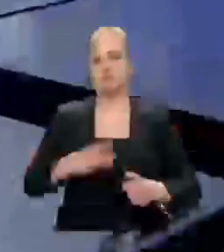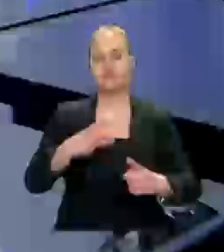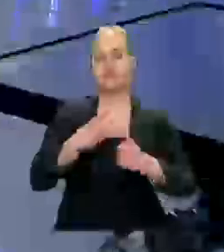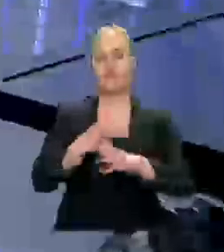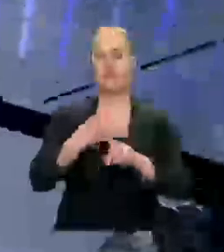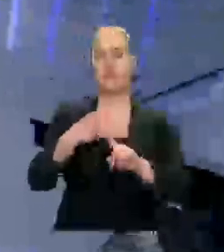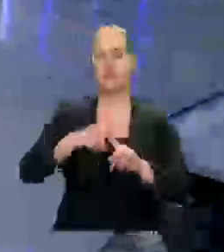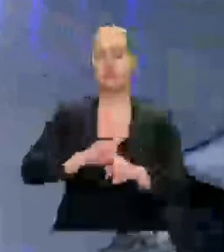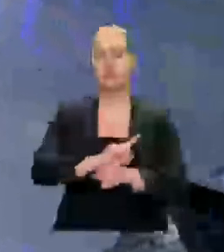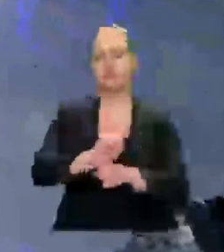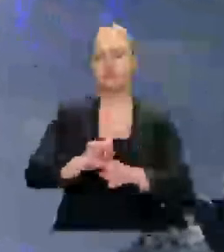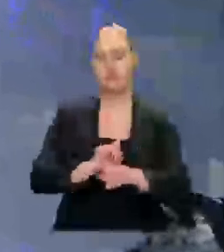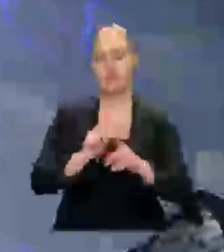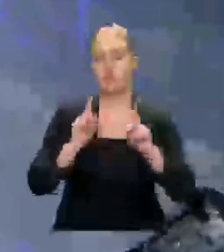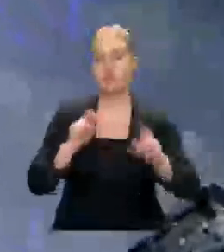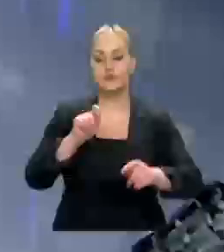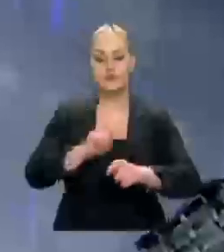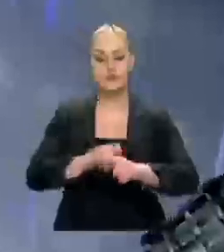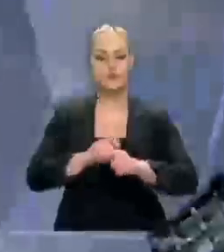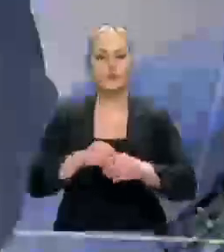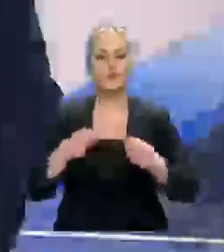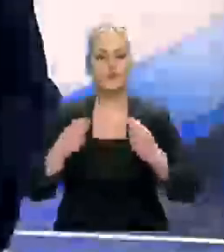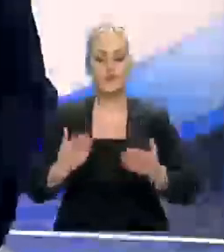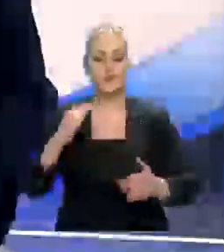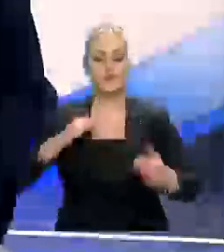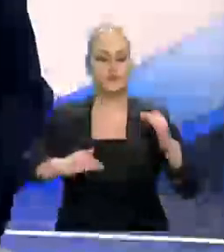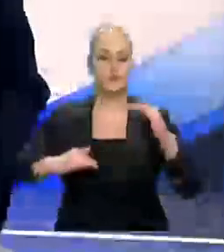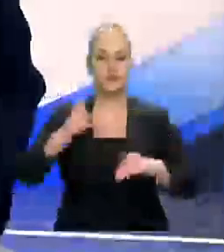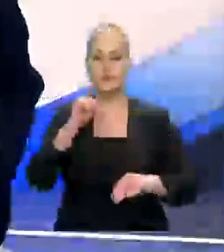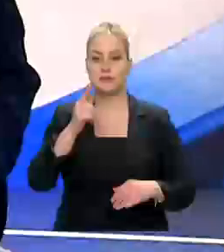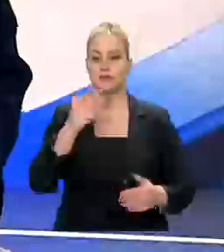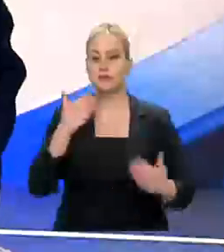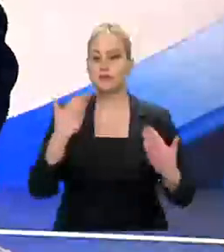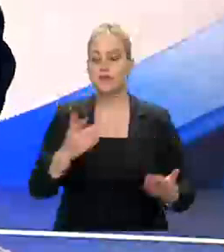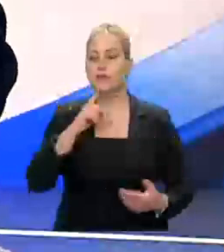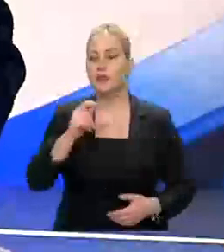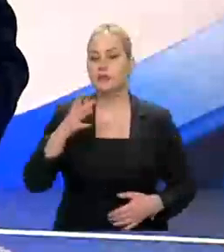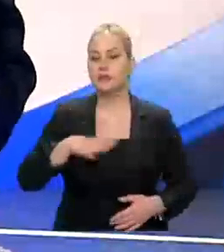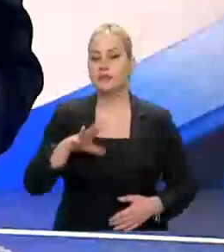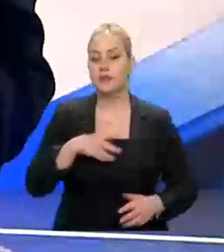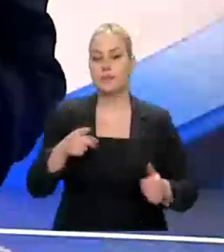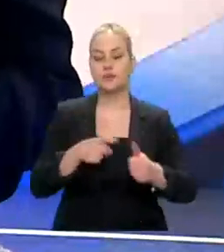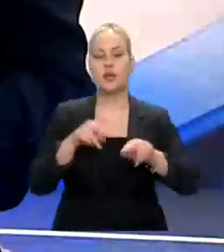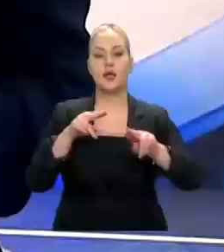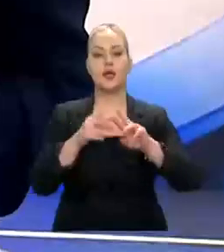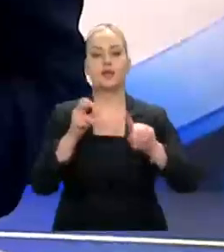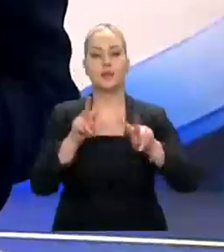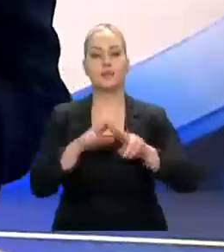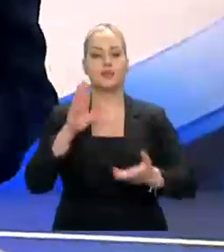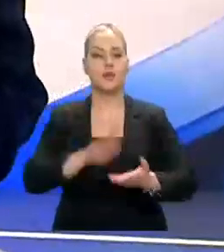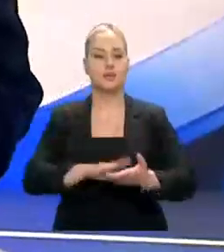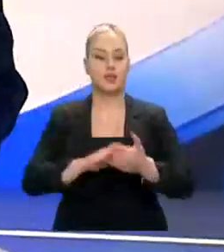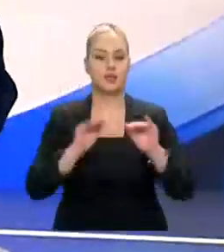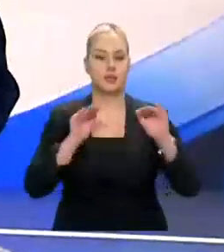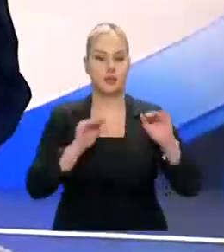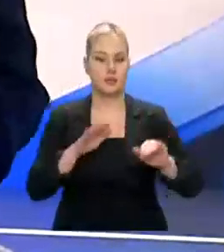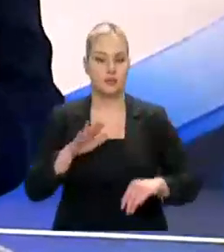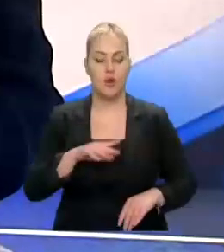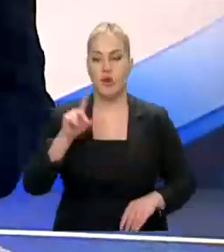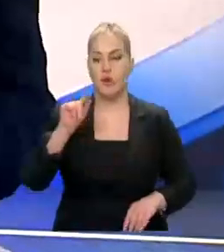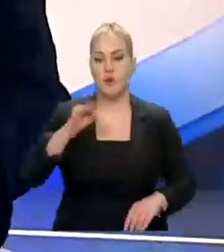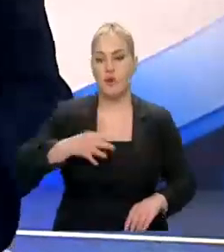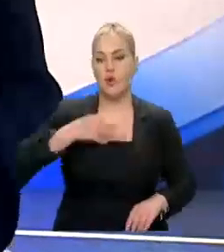Efendim EYT sürecinde işverenlerin yüksek sesle dile getirdiği taleplerin başında kıdem tazminatı desteği vardı